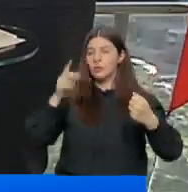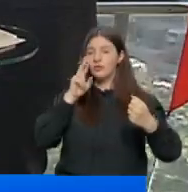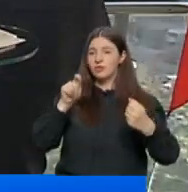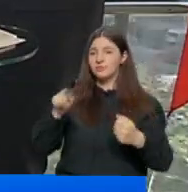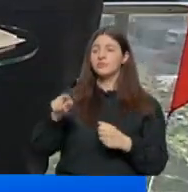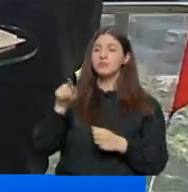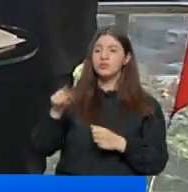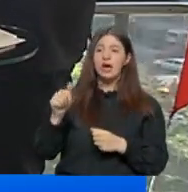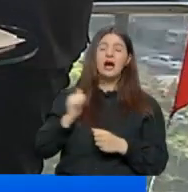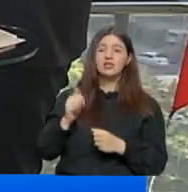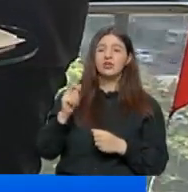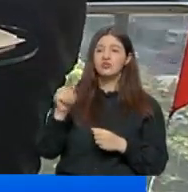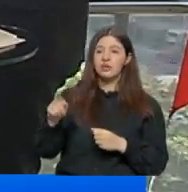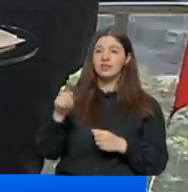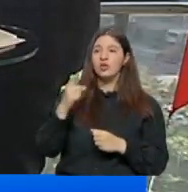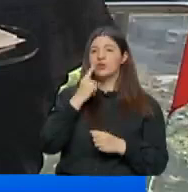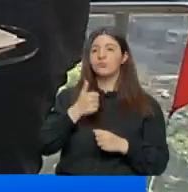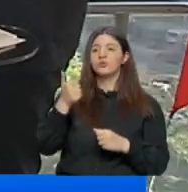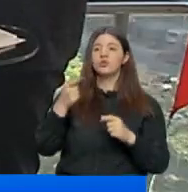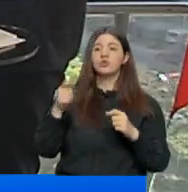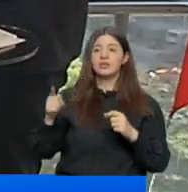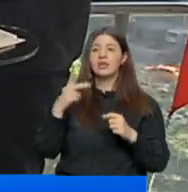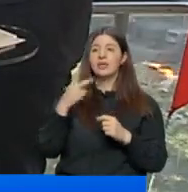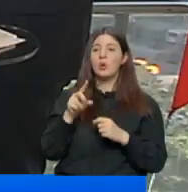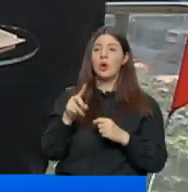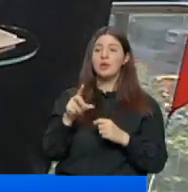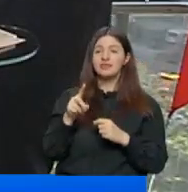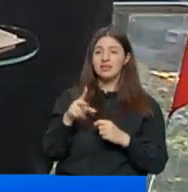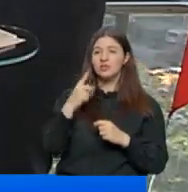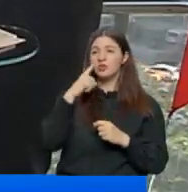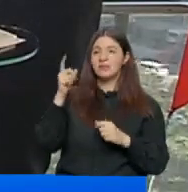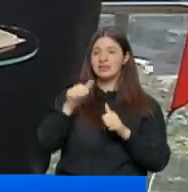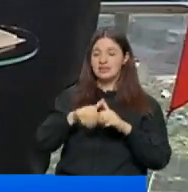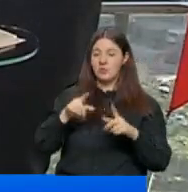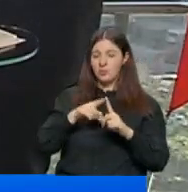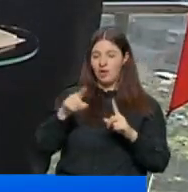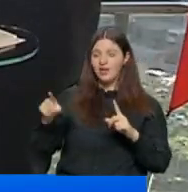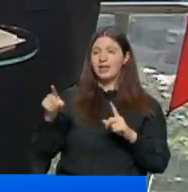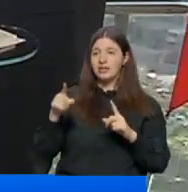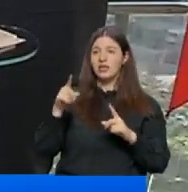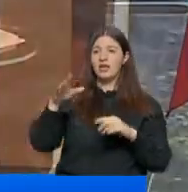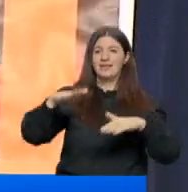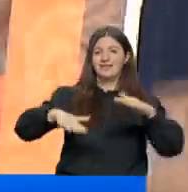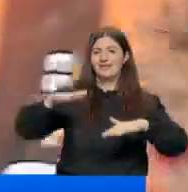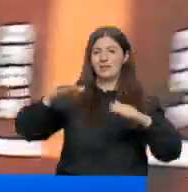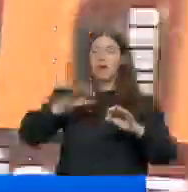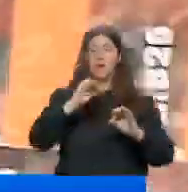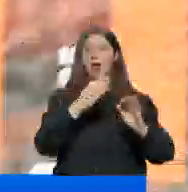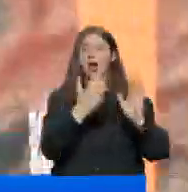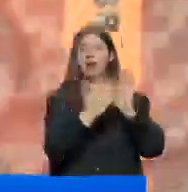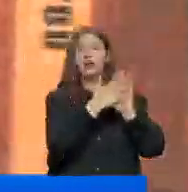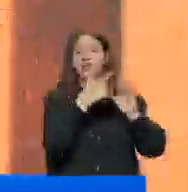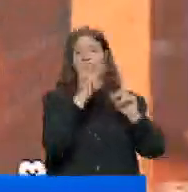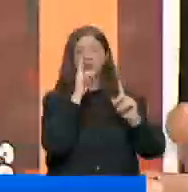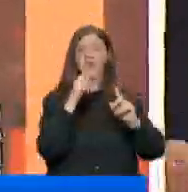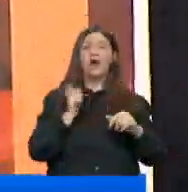Bu asgari ücretli ile Cumhurbaşkanı ücretinin 2018 Cumhurbaşkanlığı hükümet sisteminden bu yanaki mukayesesi. Hemen karşınızdaki kamerayı